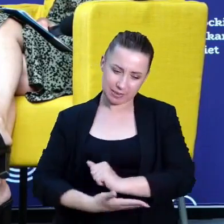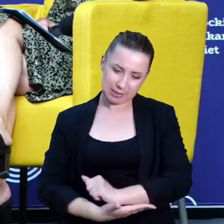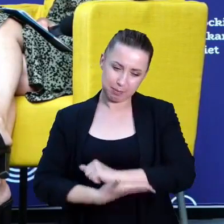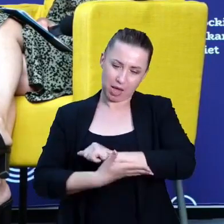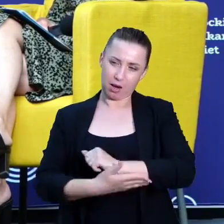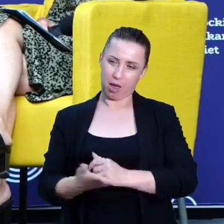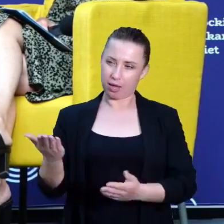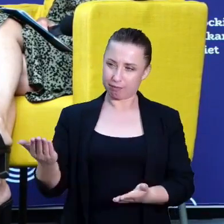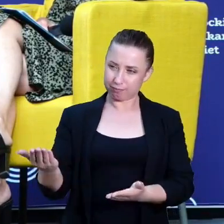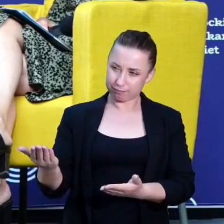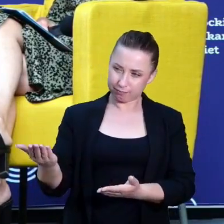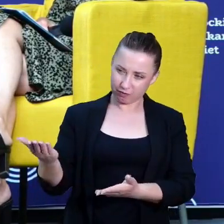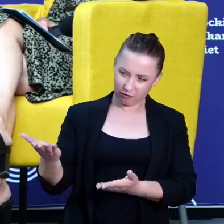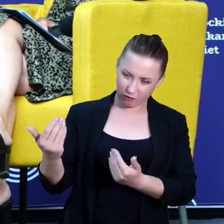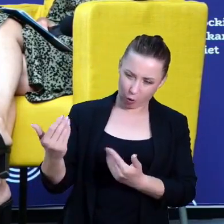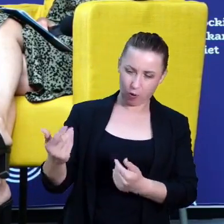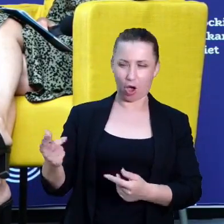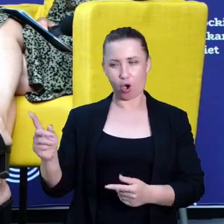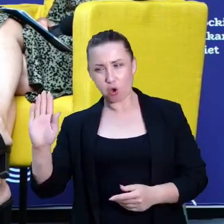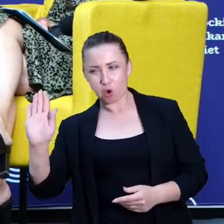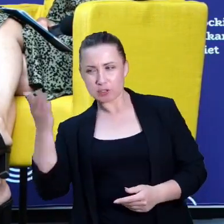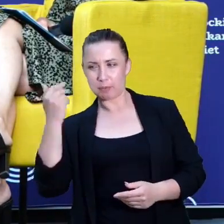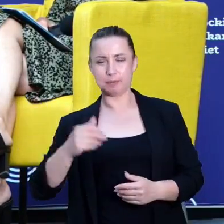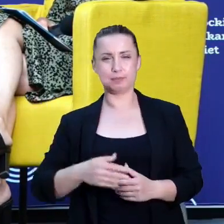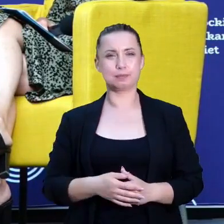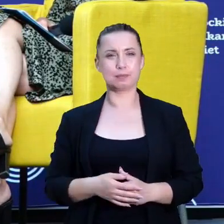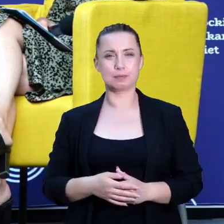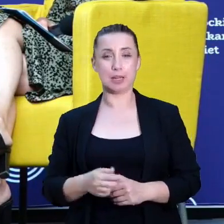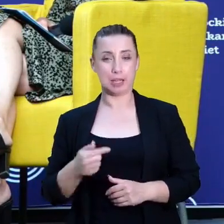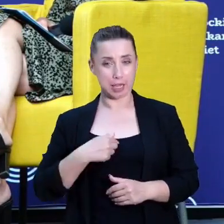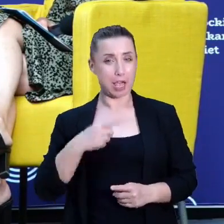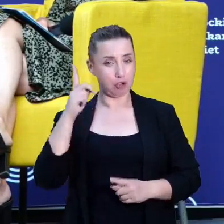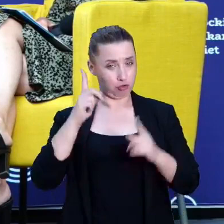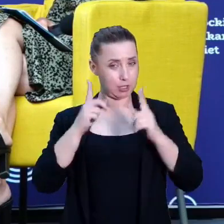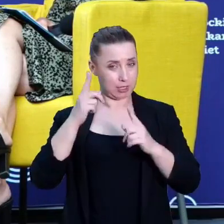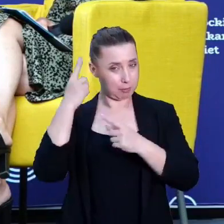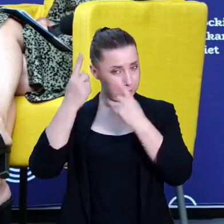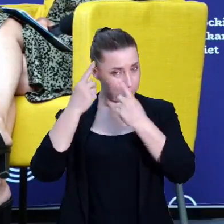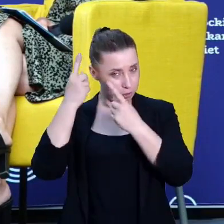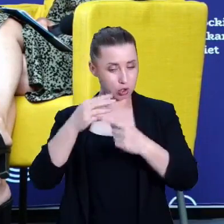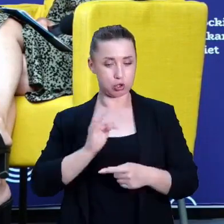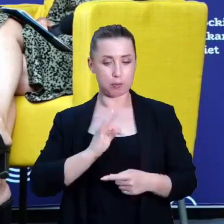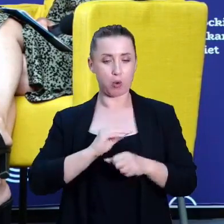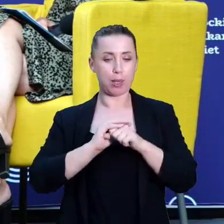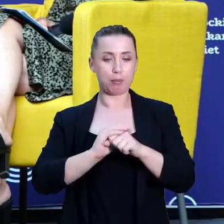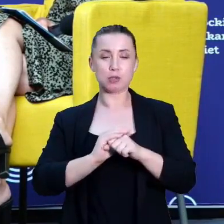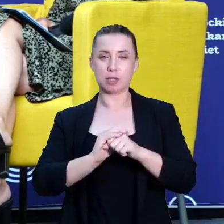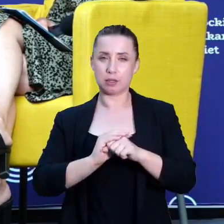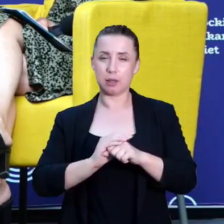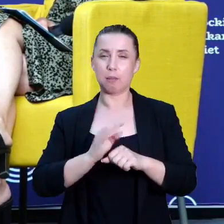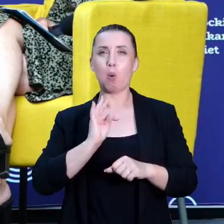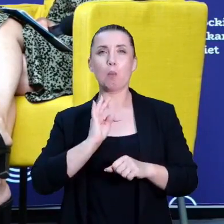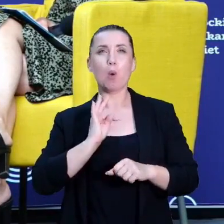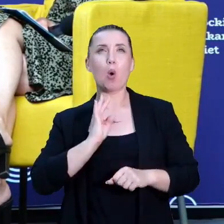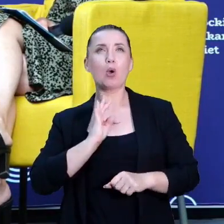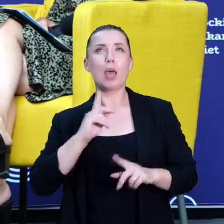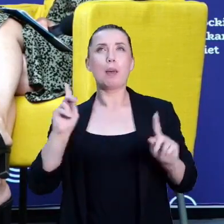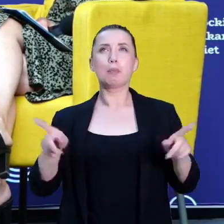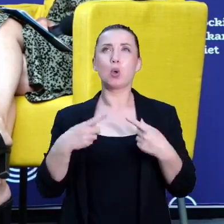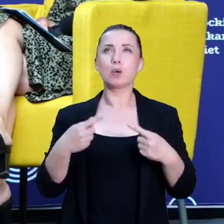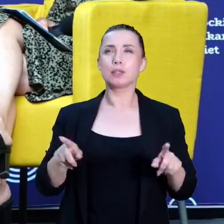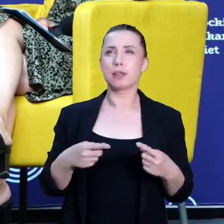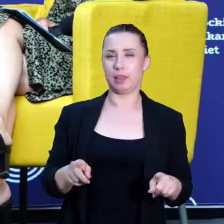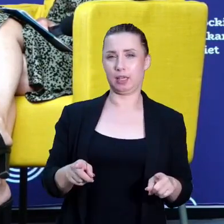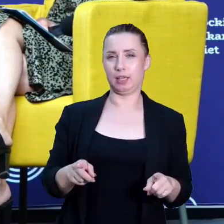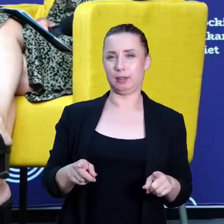właśnie. Więc oczywiście ja w ogóle czasami myślę, że moje piosenki są takie, że poruszają